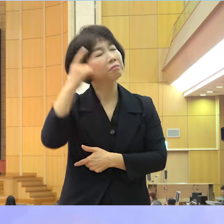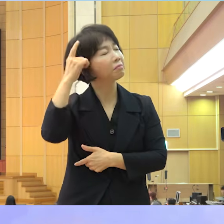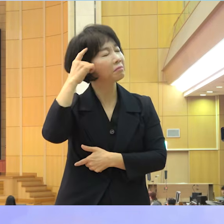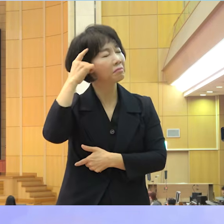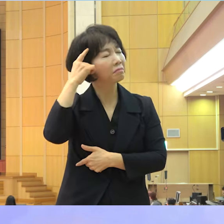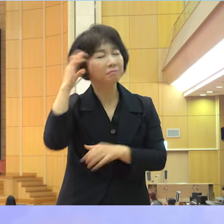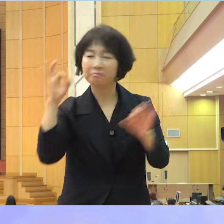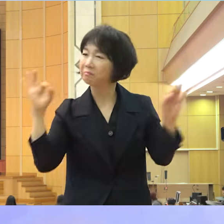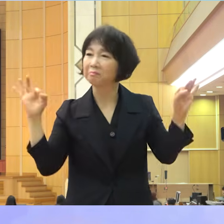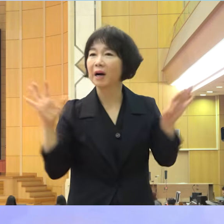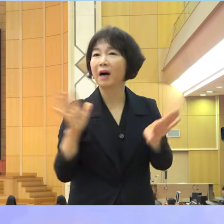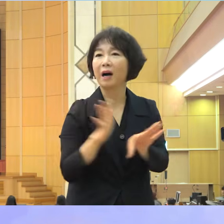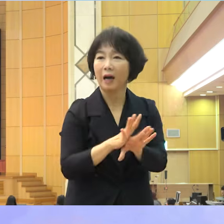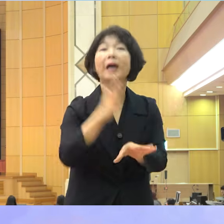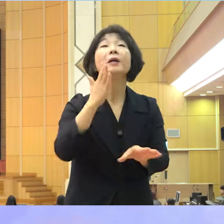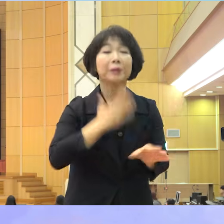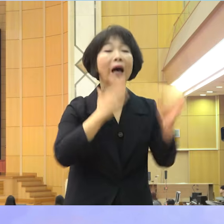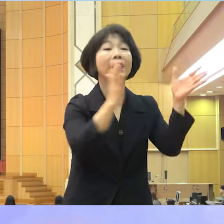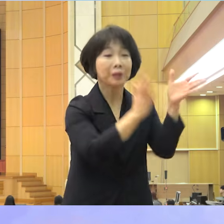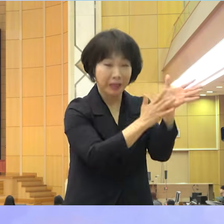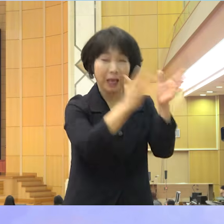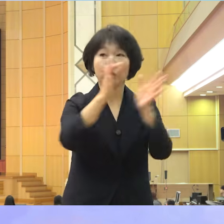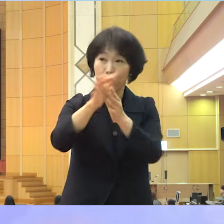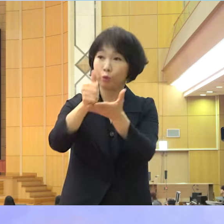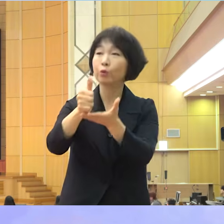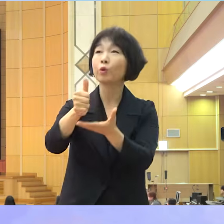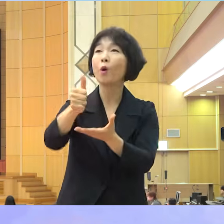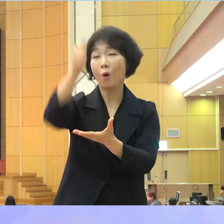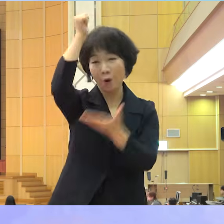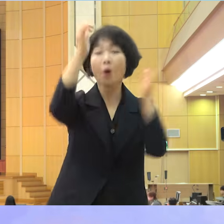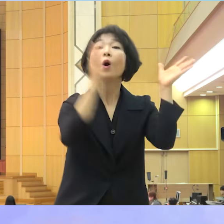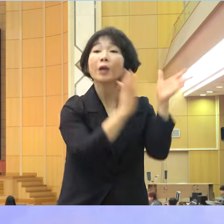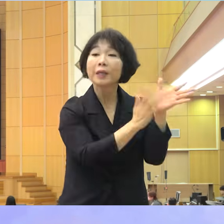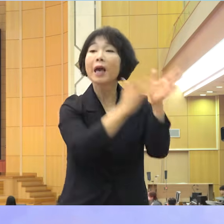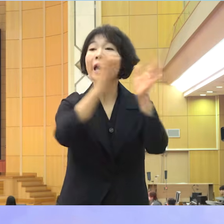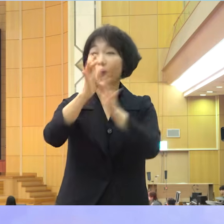부럽지 않네. 난